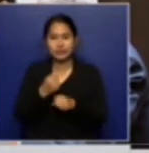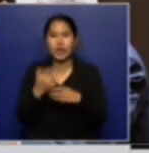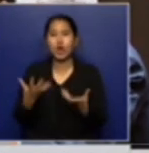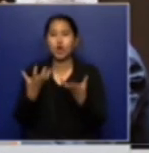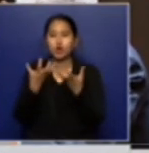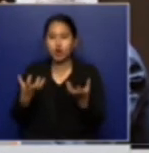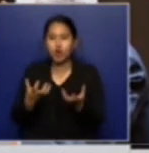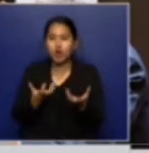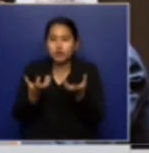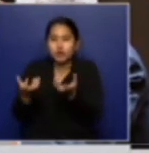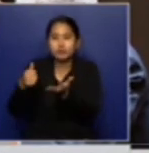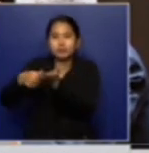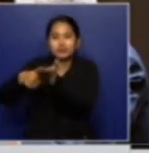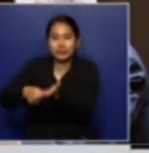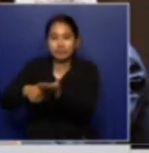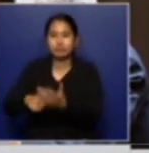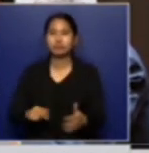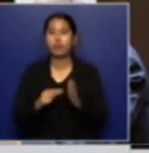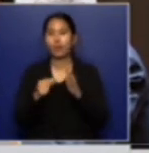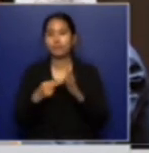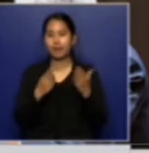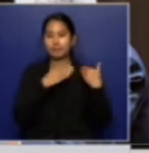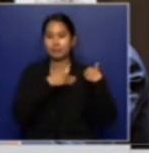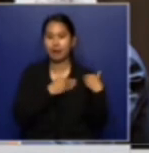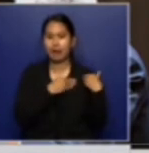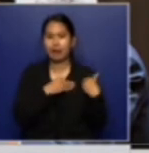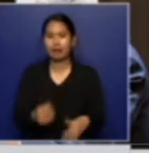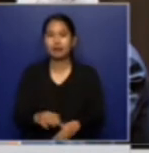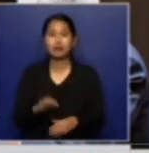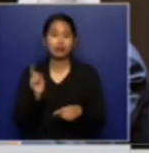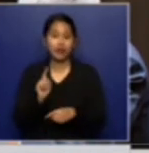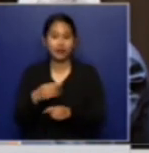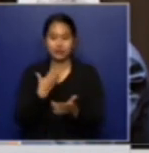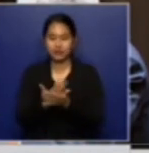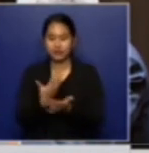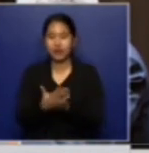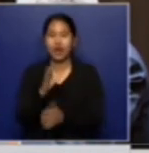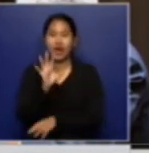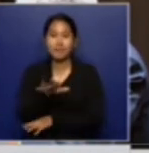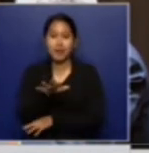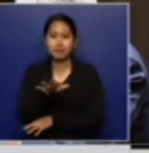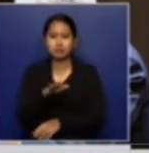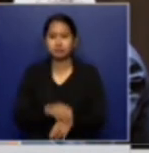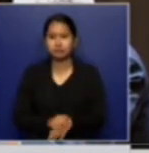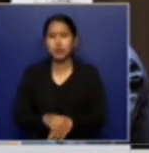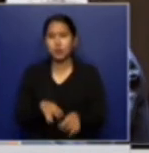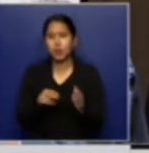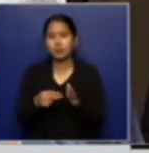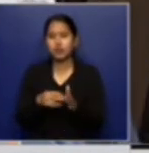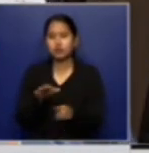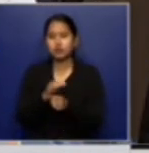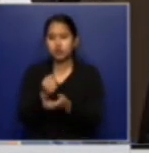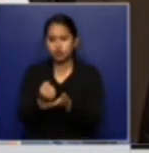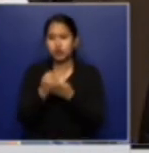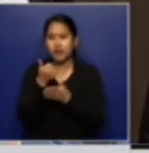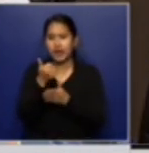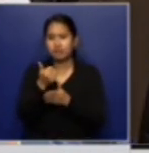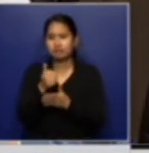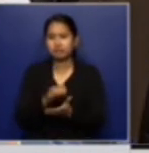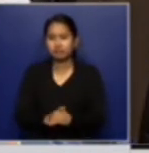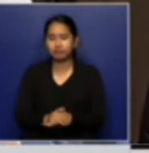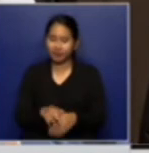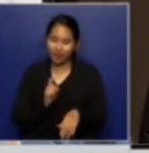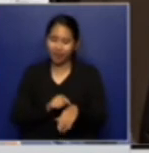ดภาระตรงนี้เนี่ยเงิน 5,000 บาทเนี่ยมันช่วยได้ในระยะสั้น